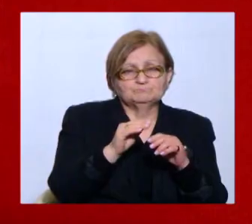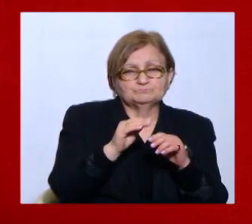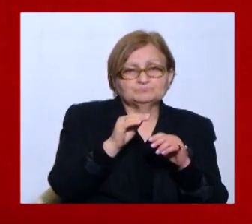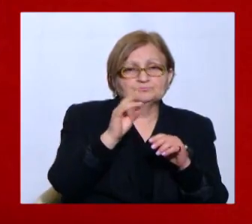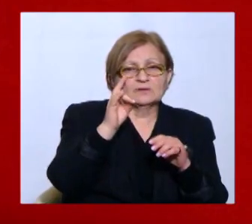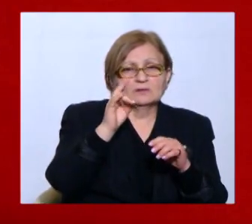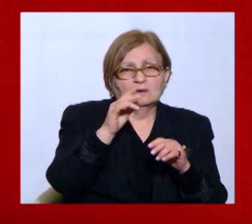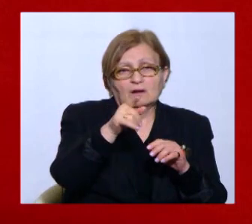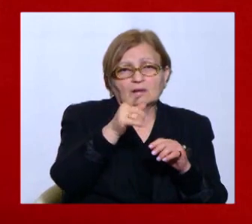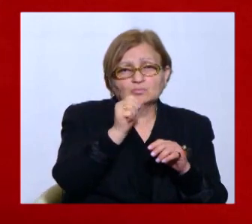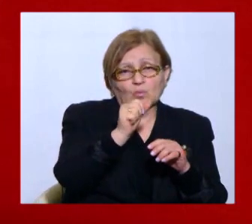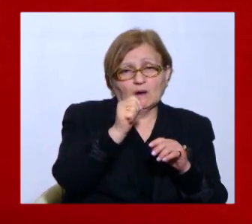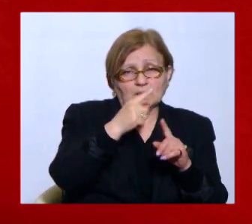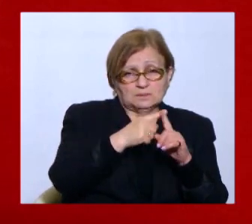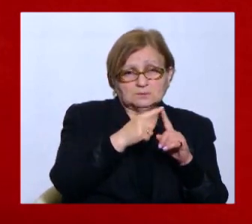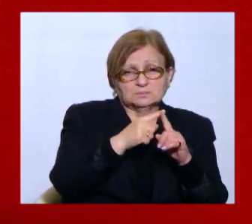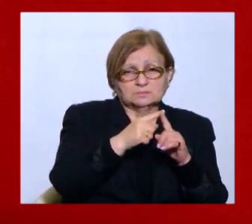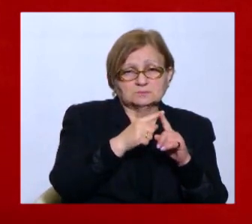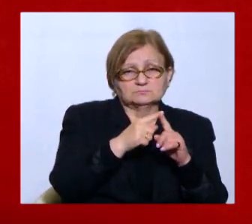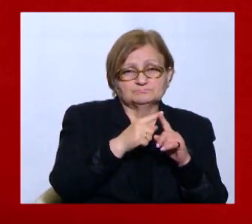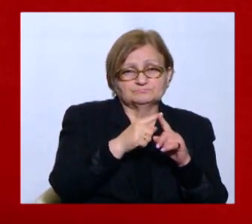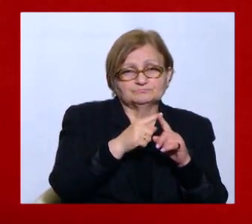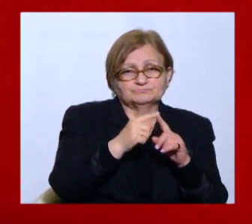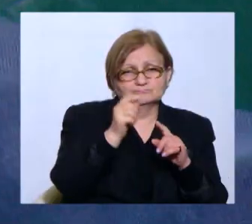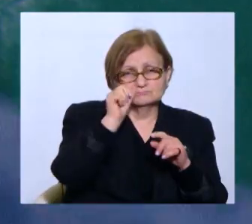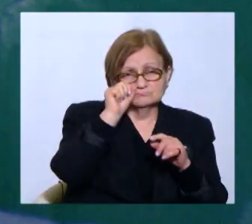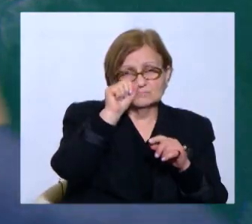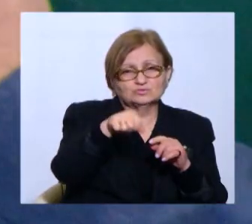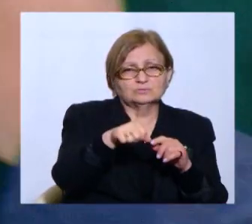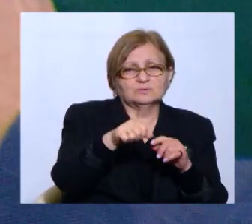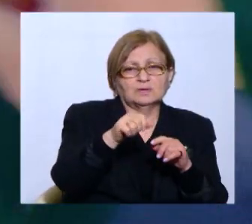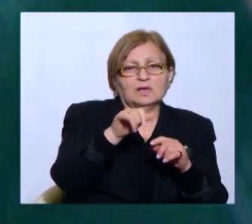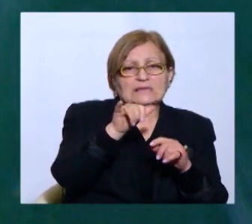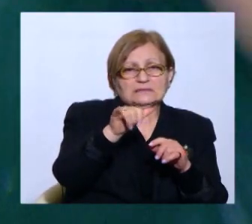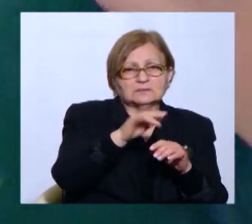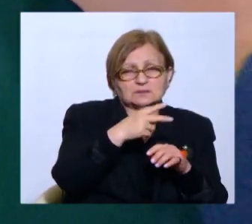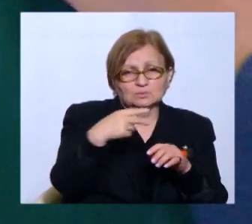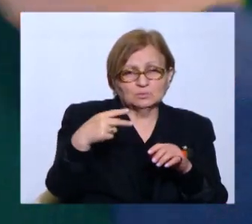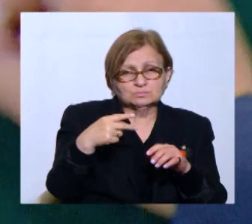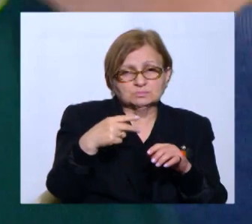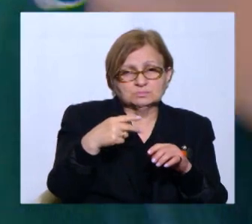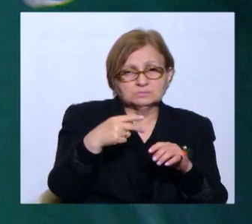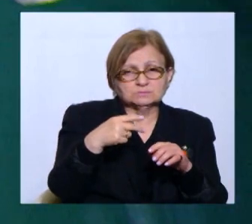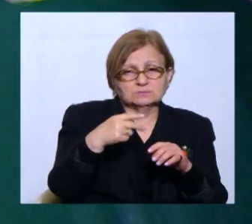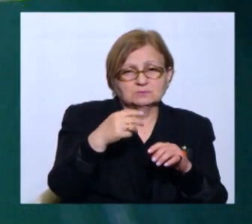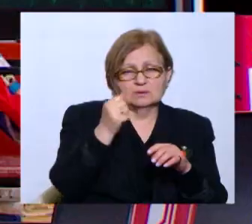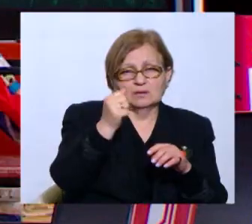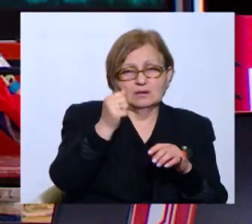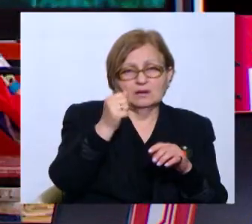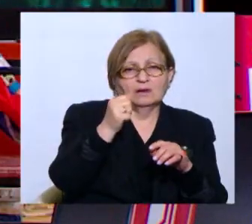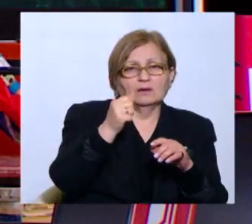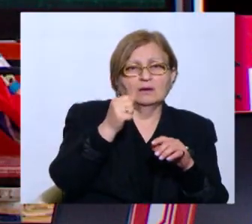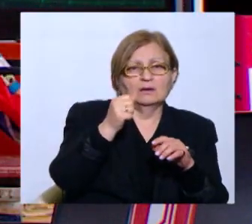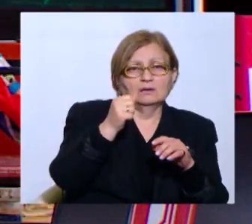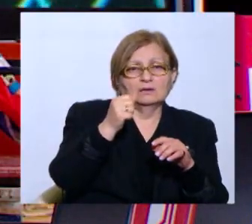წესი მთელი რიცხვი. ა ხარისხად x-ი თუ არის განმარტული, შეგვიძლია ავაგოთ ფუნქცია კიდევაც y-ი უდრის ა ხარისხად x-ი.